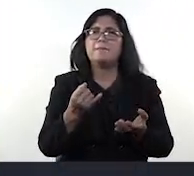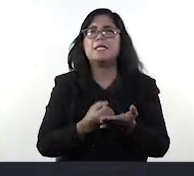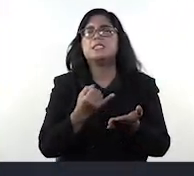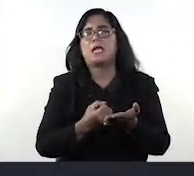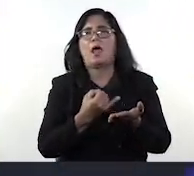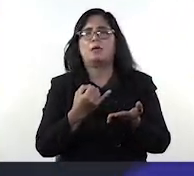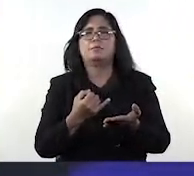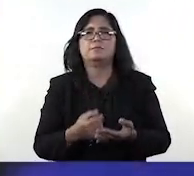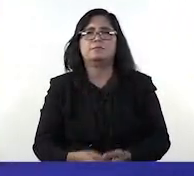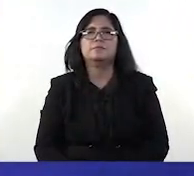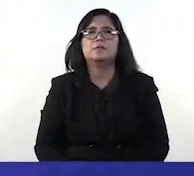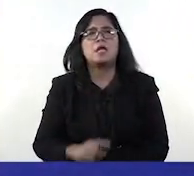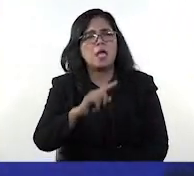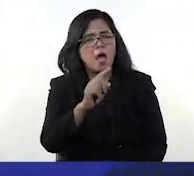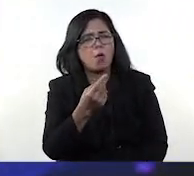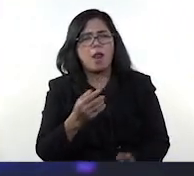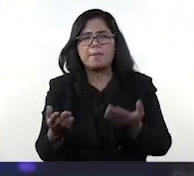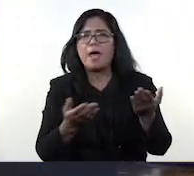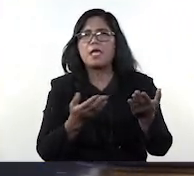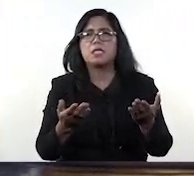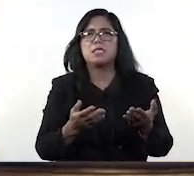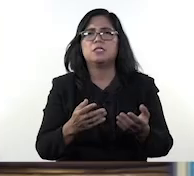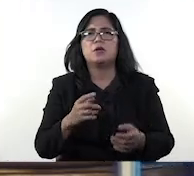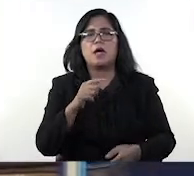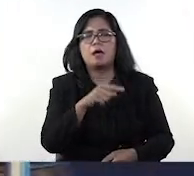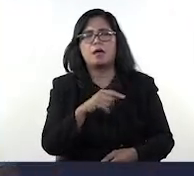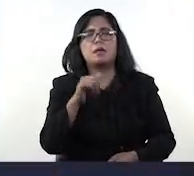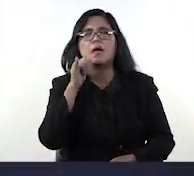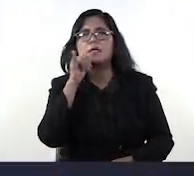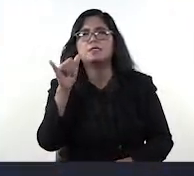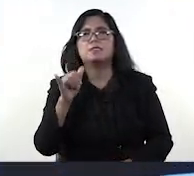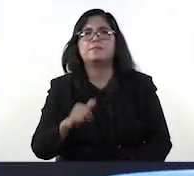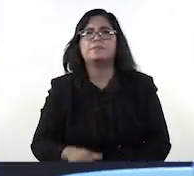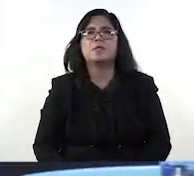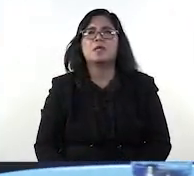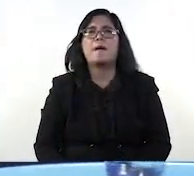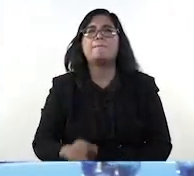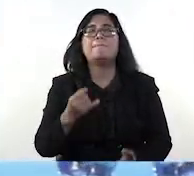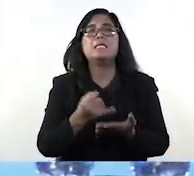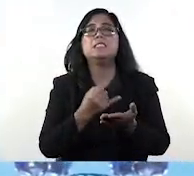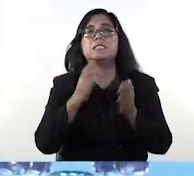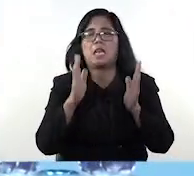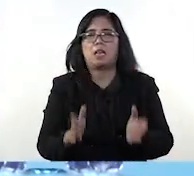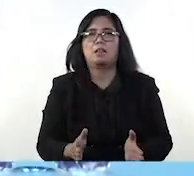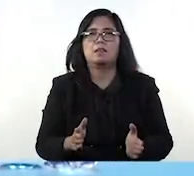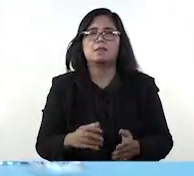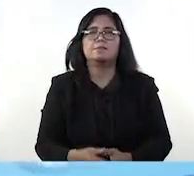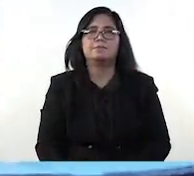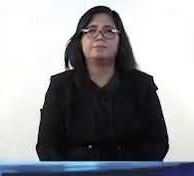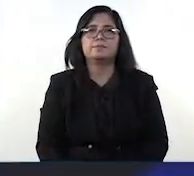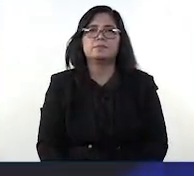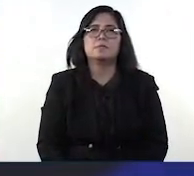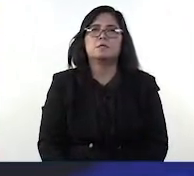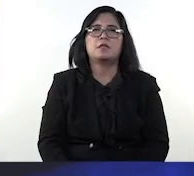penginjilan Hai diawal saya melayani itulah yang saya yakini Panggilan saya sebagai seorang Penginjil